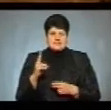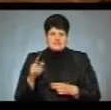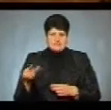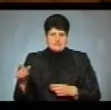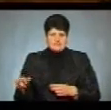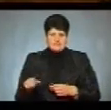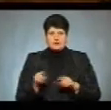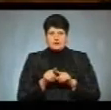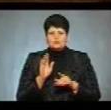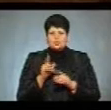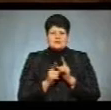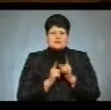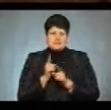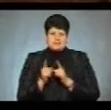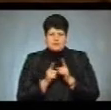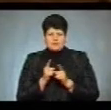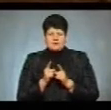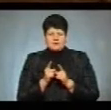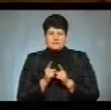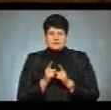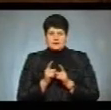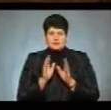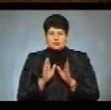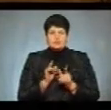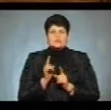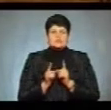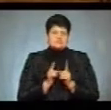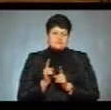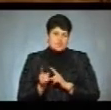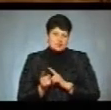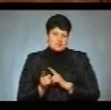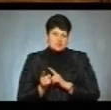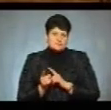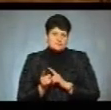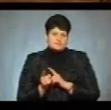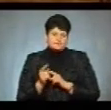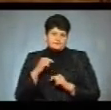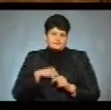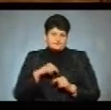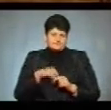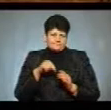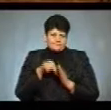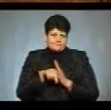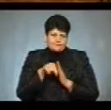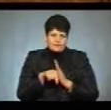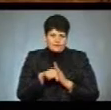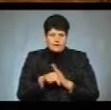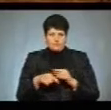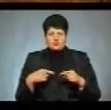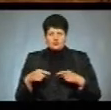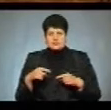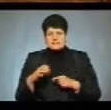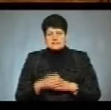що будемо змінювати підходи, будемо змінювати філософію футболістів і,